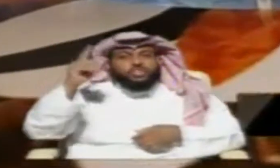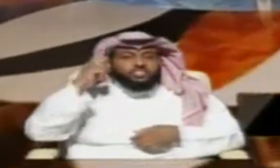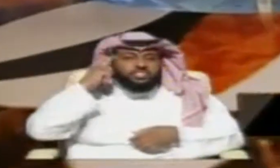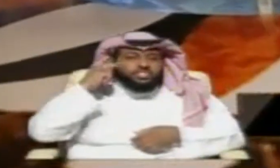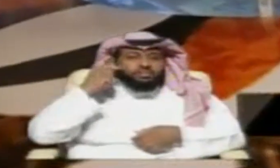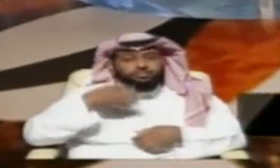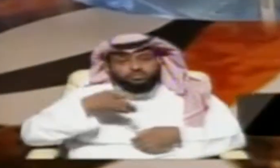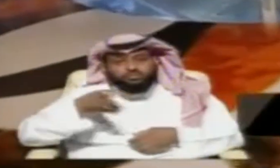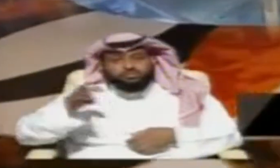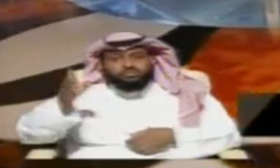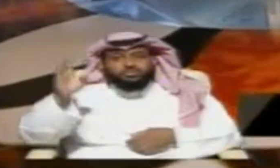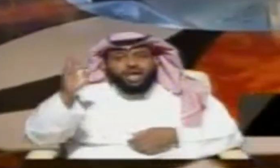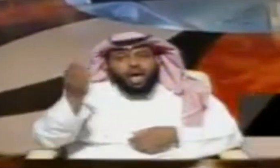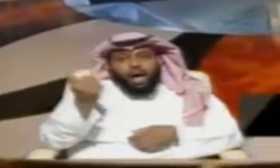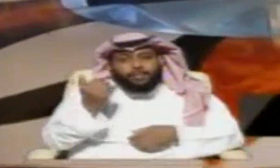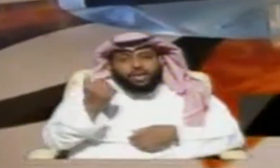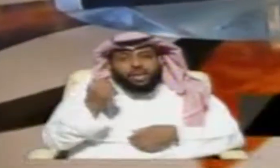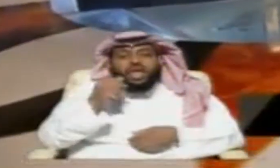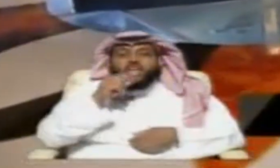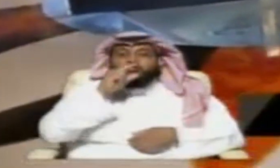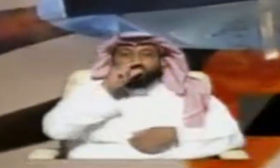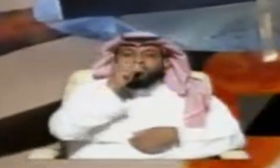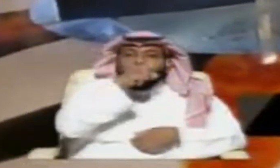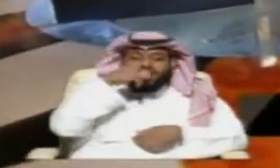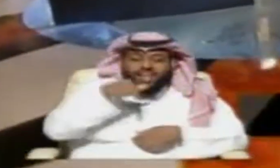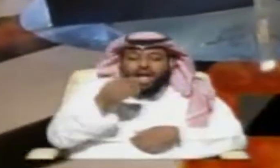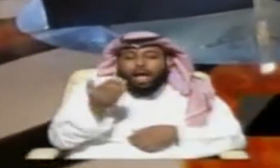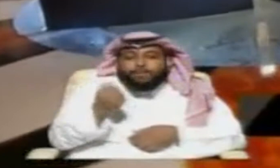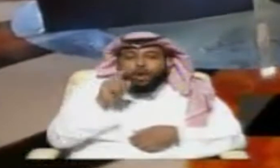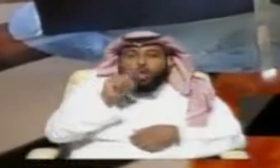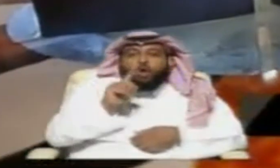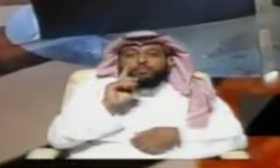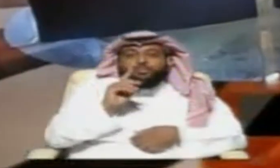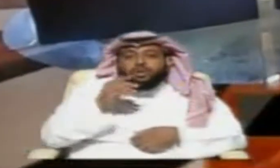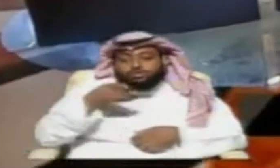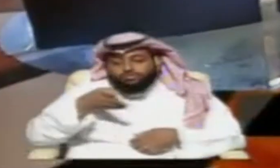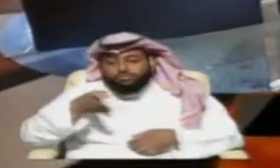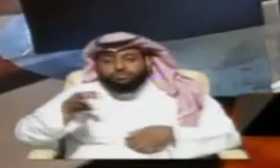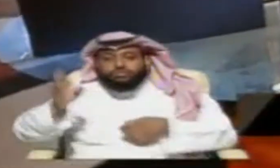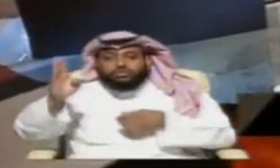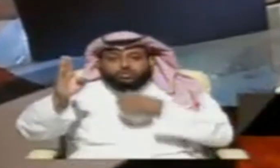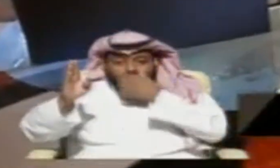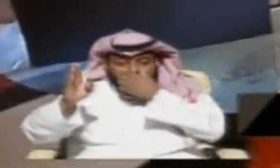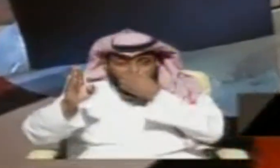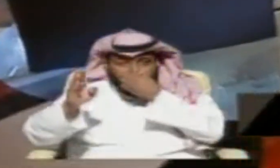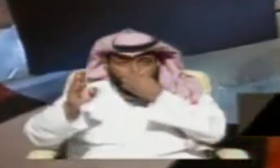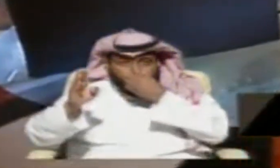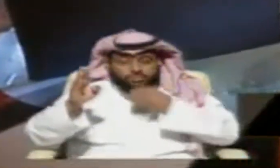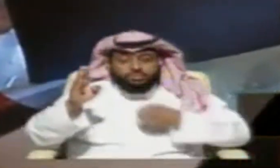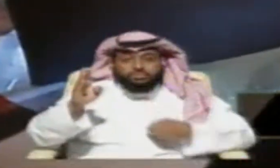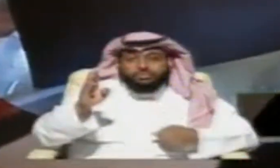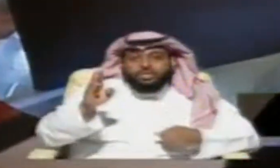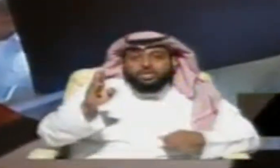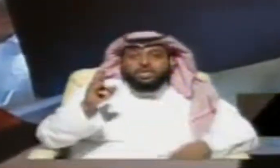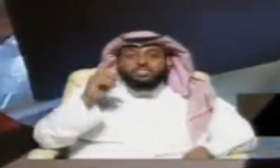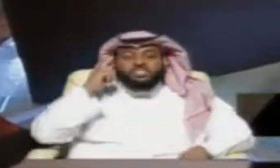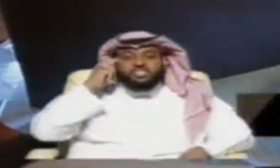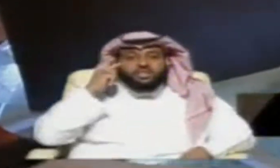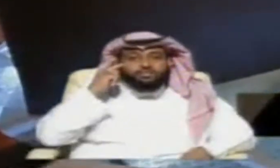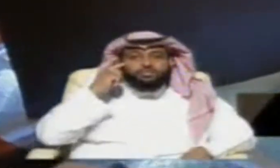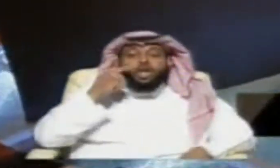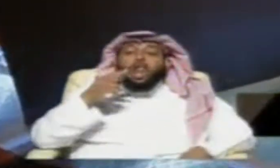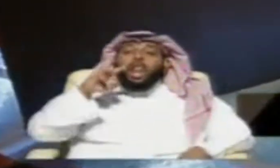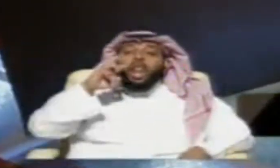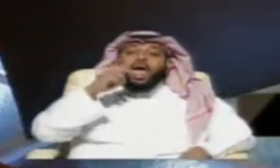السبت قبل رمضان بيوم. نعم. وأخذنا العمرة اليوم الثاني يوم الأحد، هل تعتبر عمرة